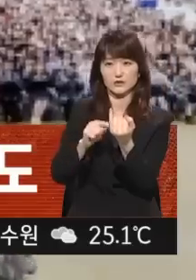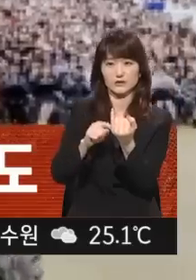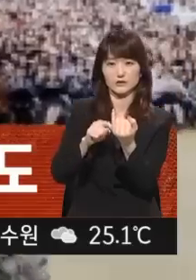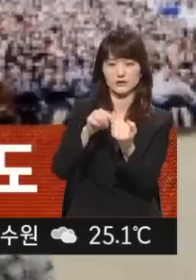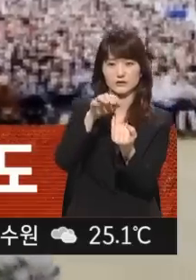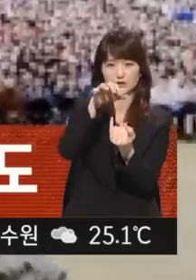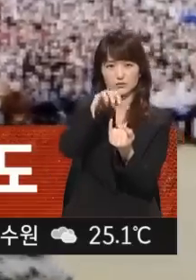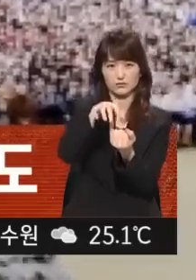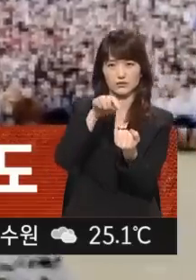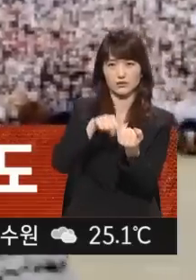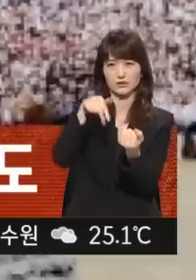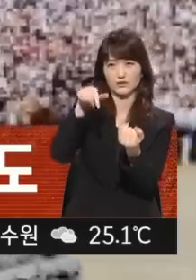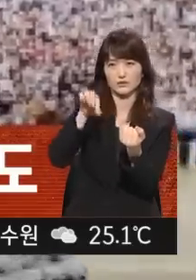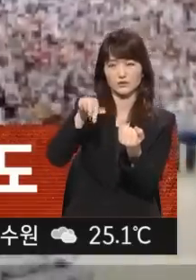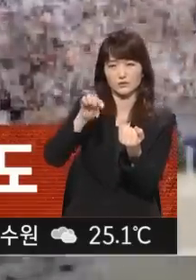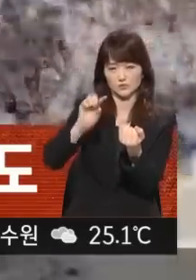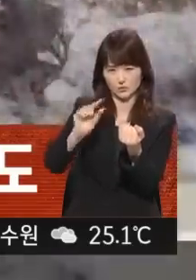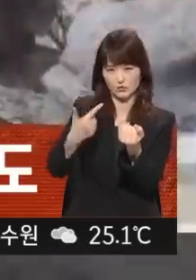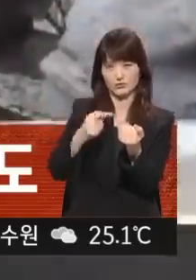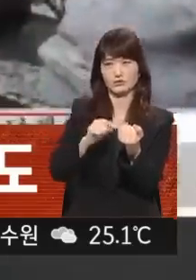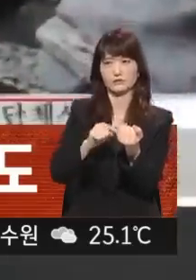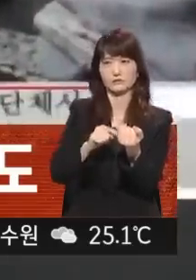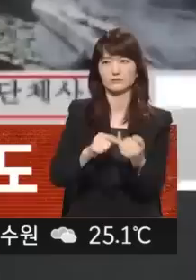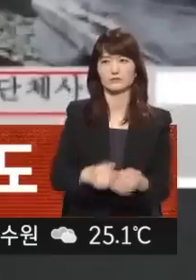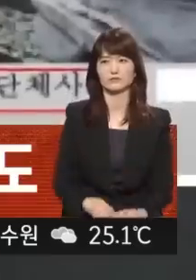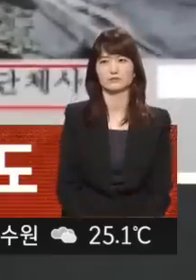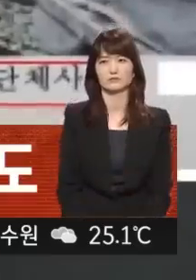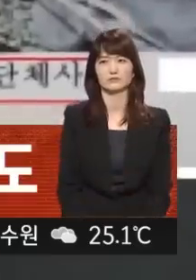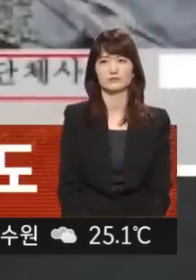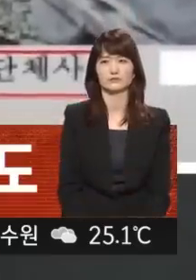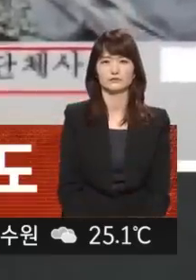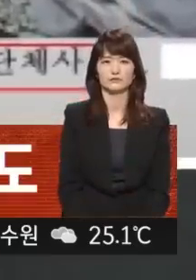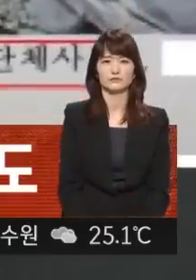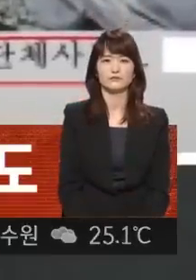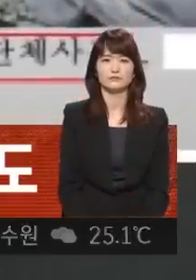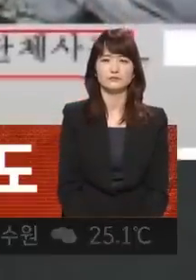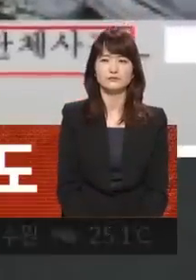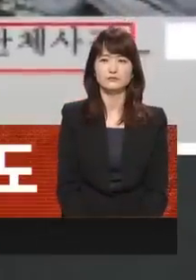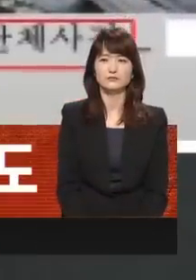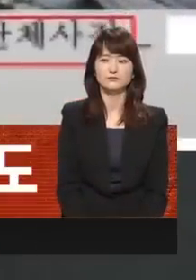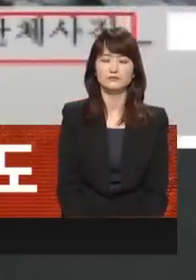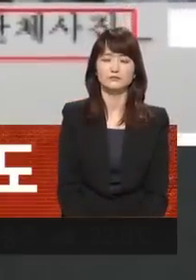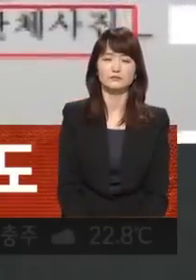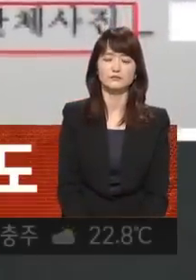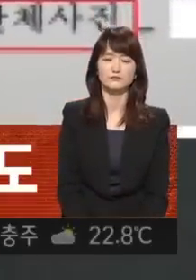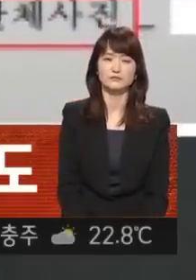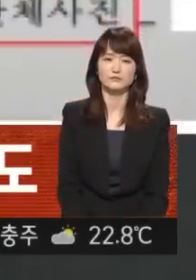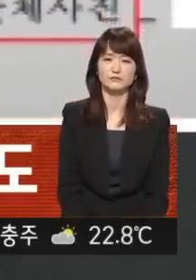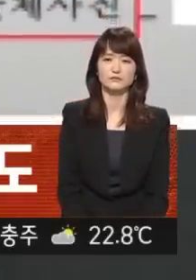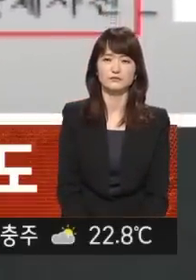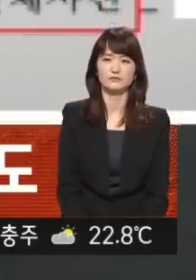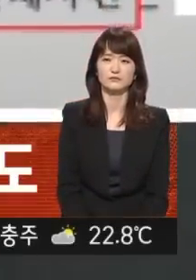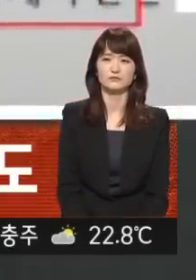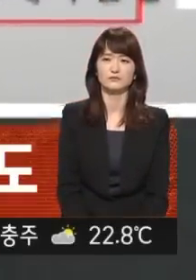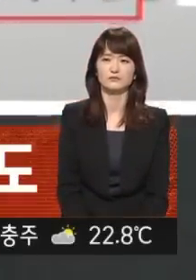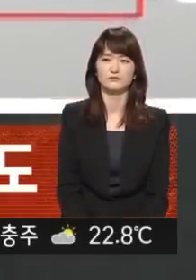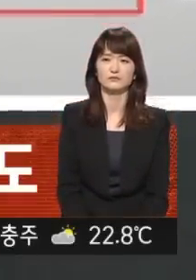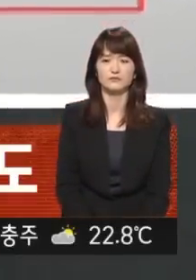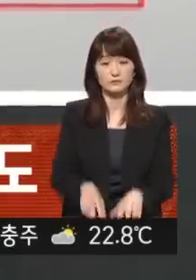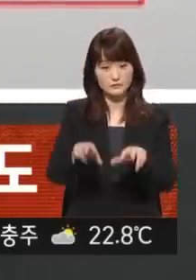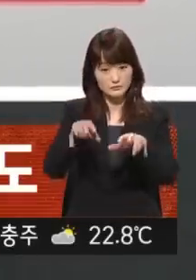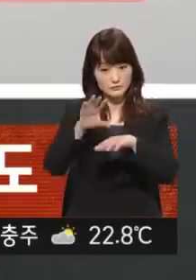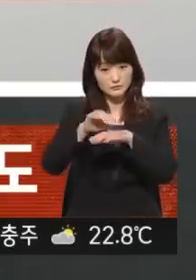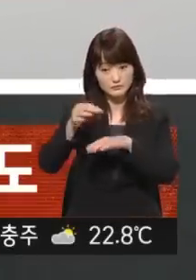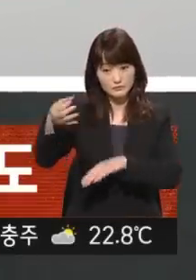아 그렇군요 아 정말 저런 모르겠습니다 지금이